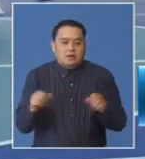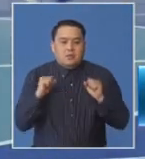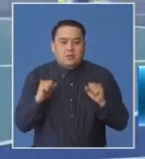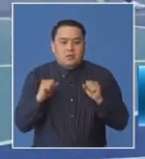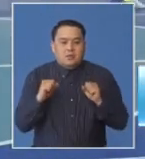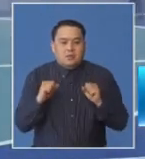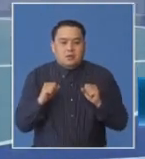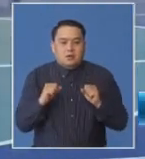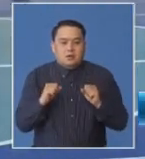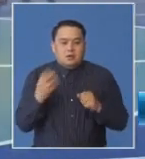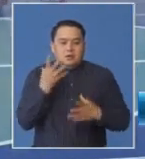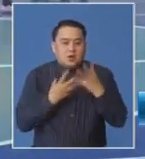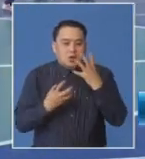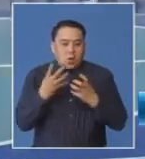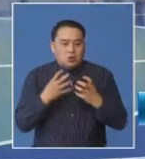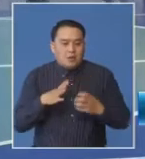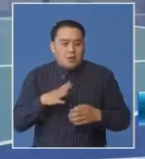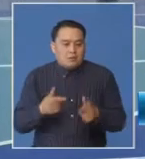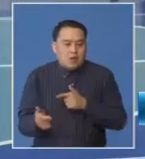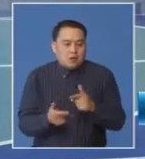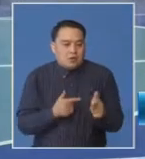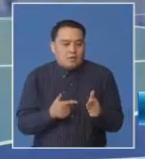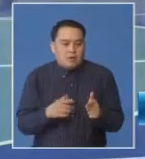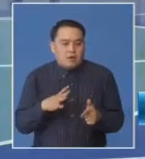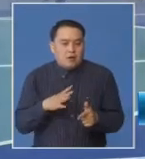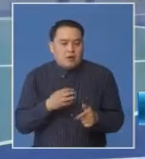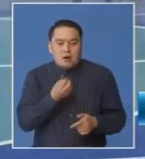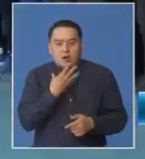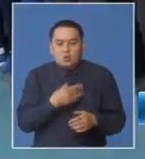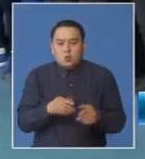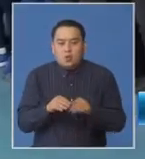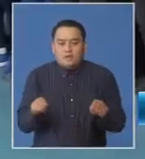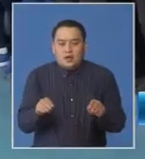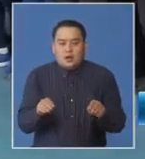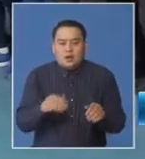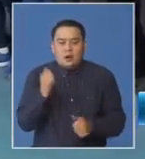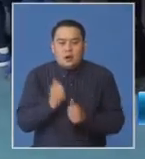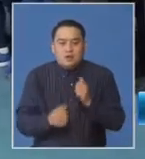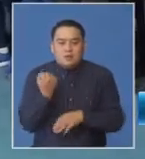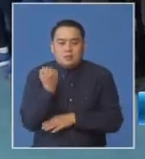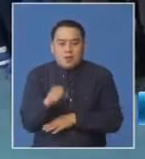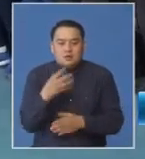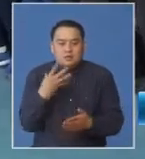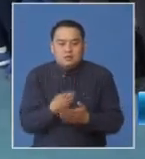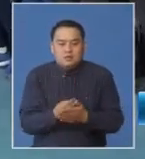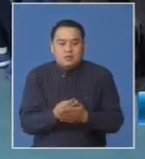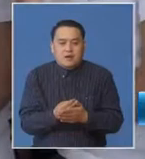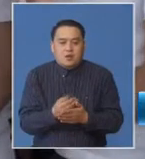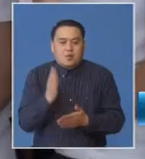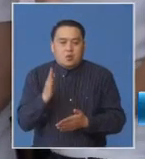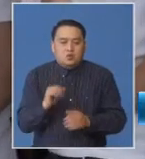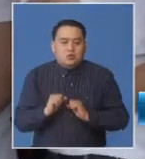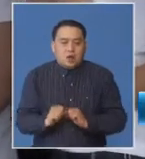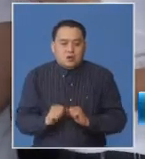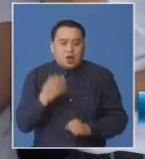спартакиаде очень серьезно. Подготовка была на хорошем уровне. Теперь каждый победитель в своей дисциплине будет